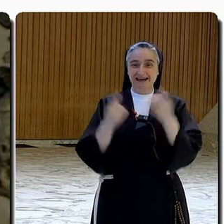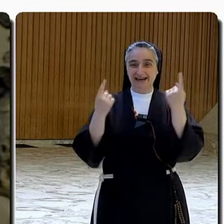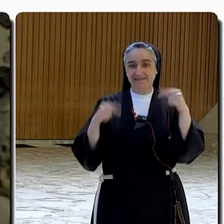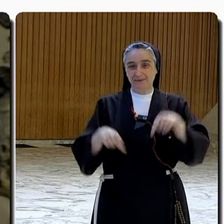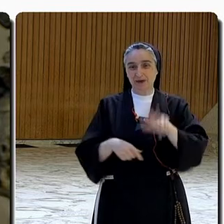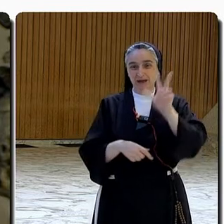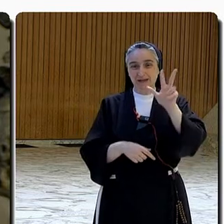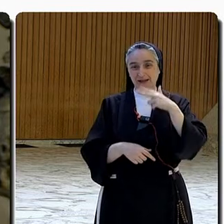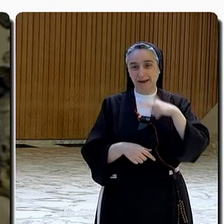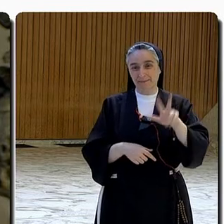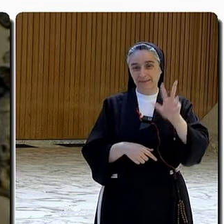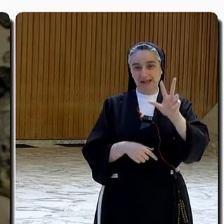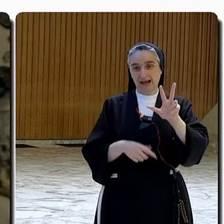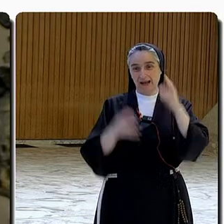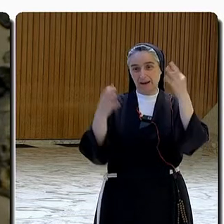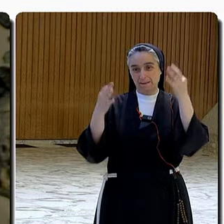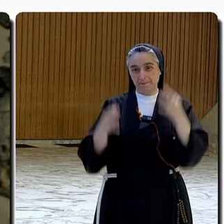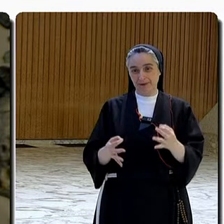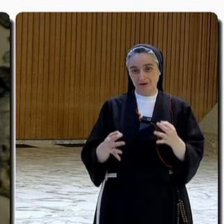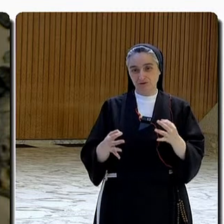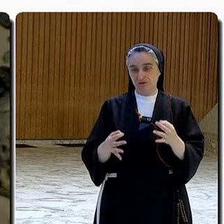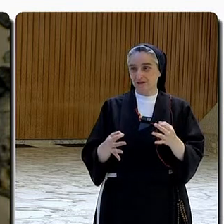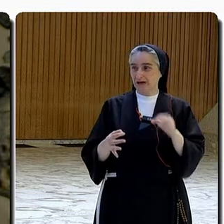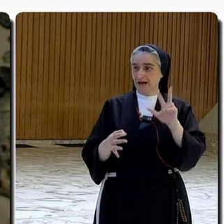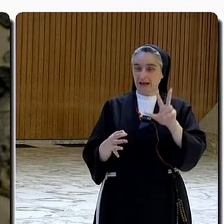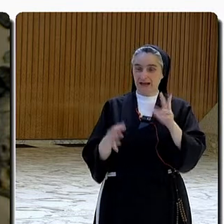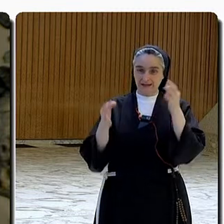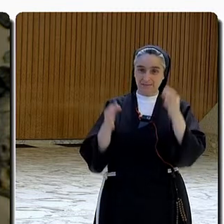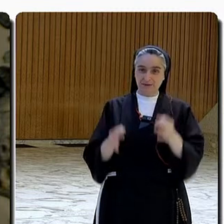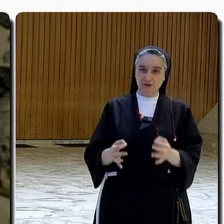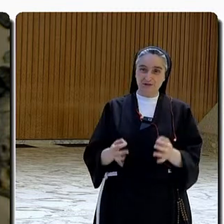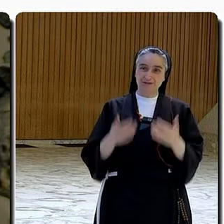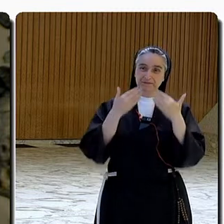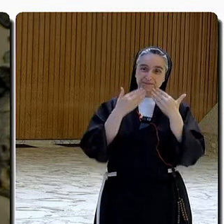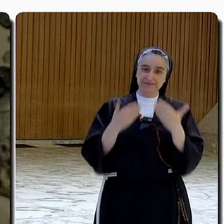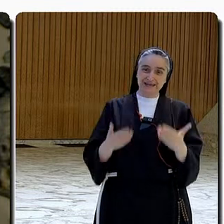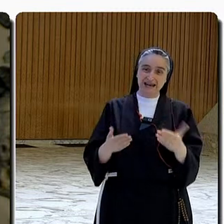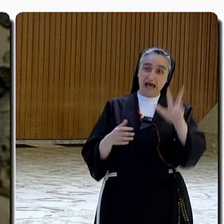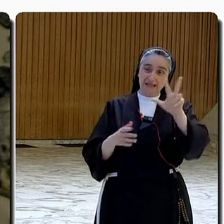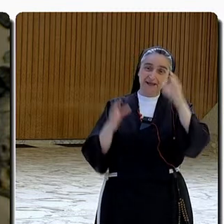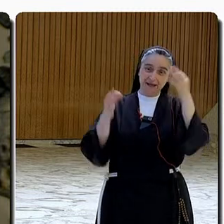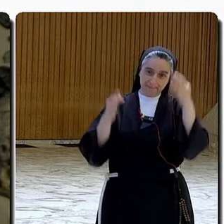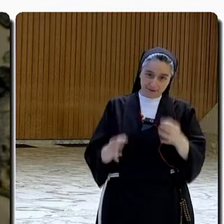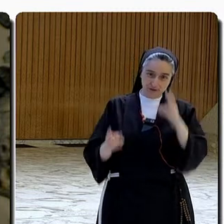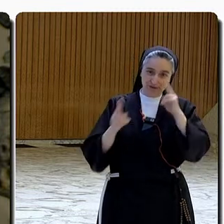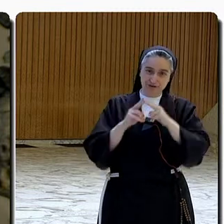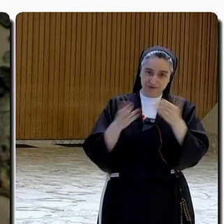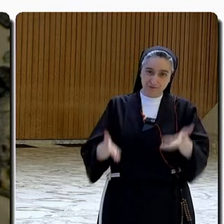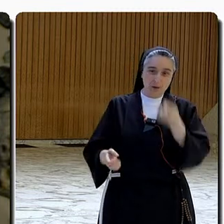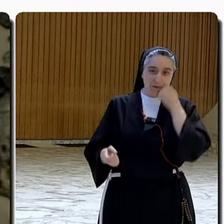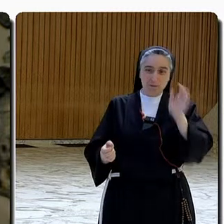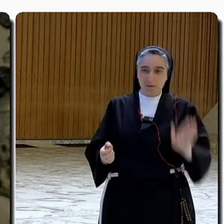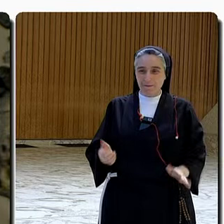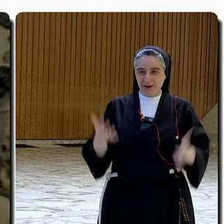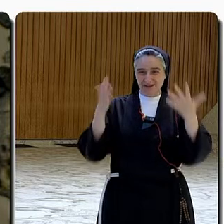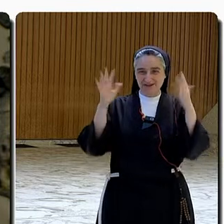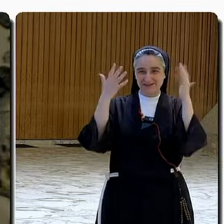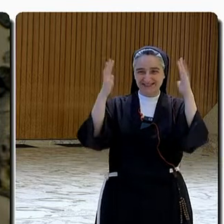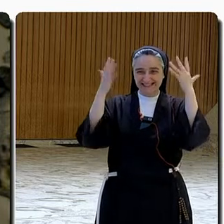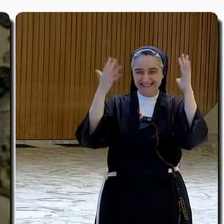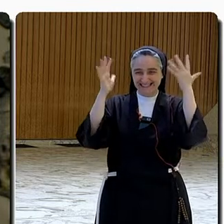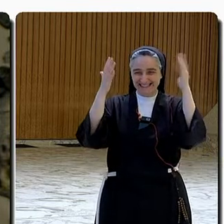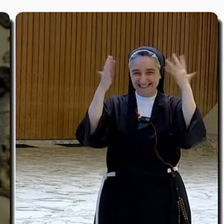alle 15 in punto per riprendere poco dopo. Quindi alle 3 ci vediamo. Buon pranzo.